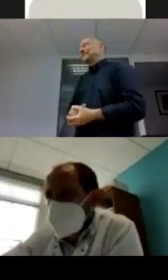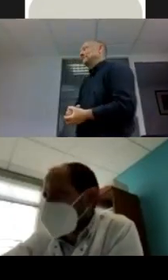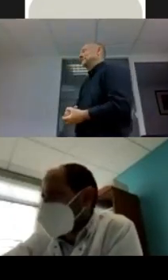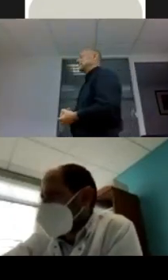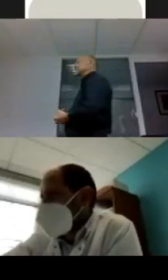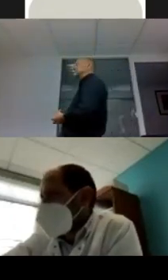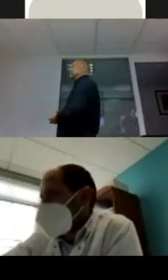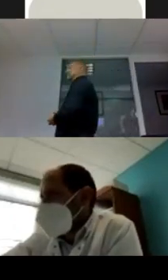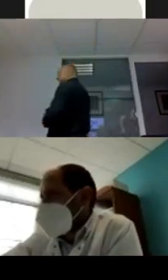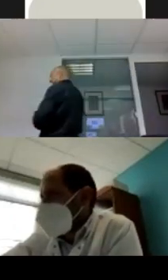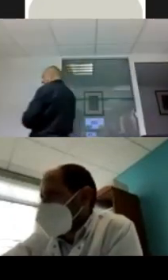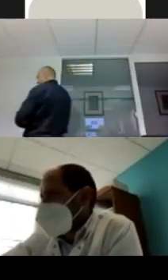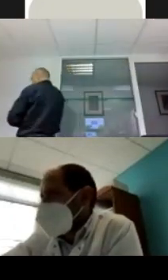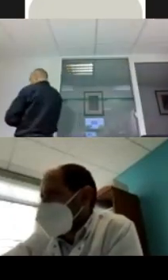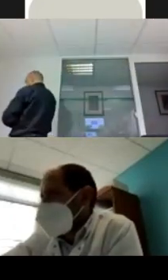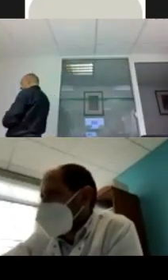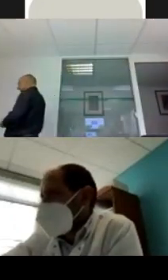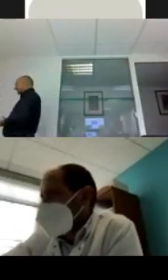Donc, je vous remercie.